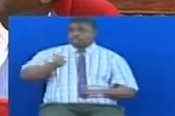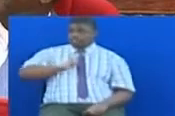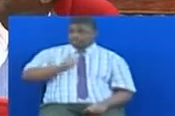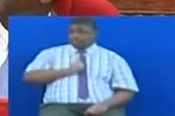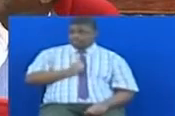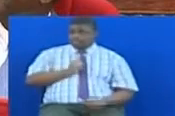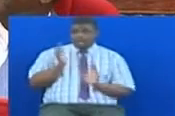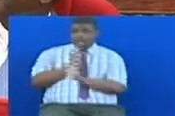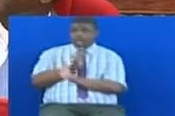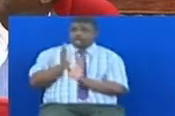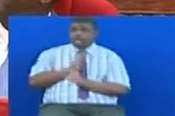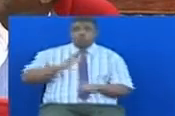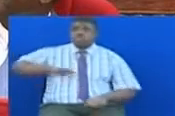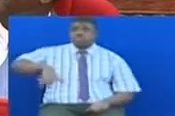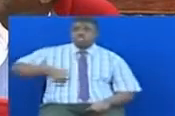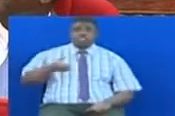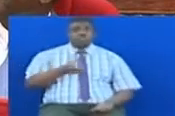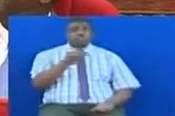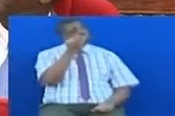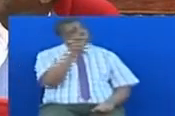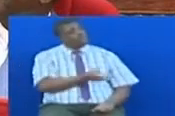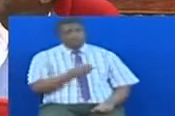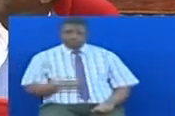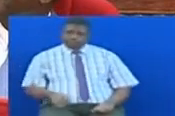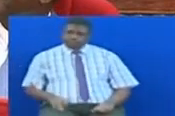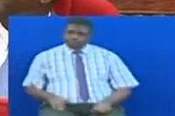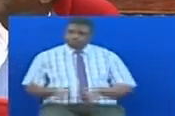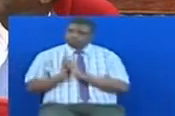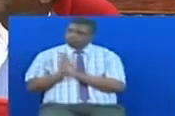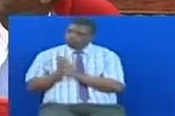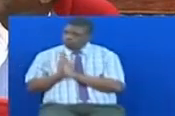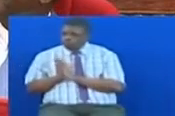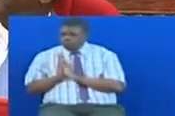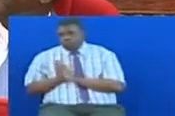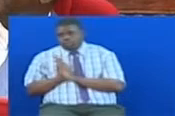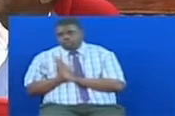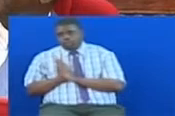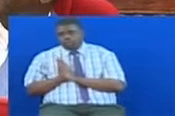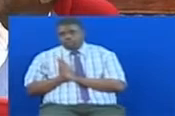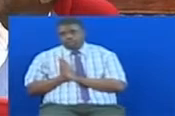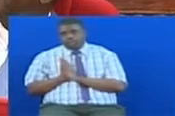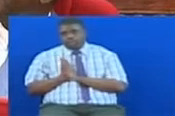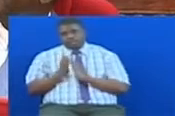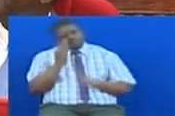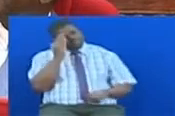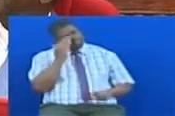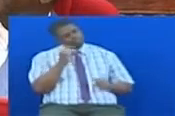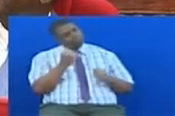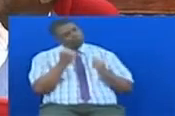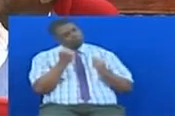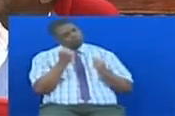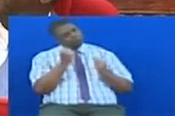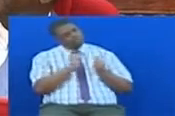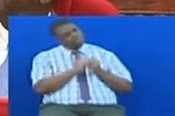ya wizi ni mbaya sana. Tungeomba sana, najua ni suala gumu sana na ningeni,